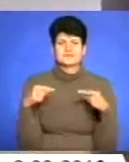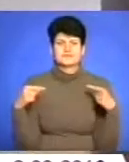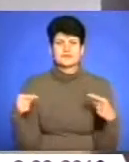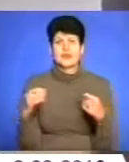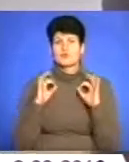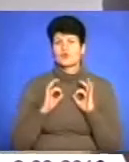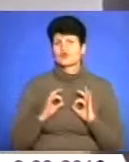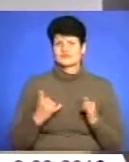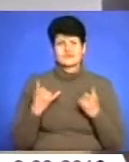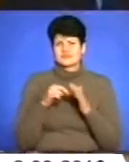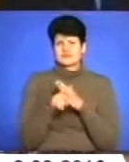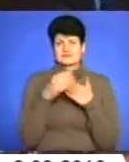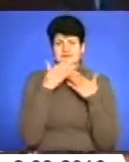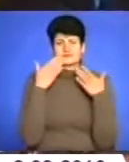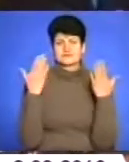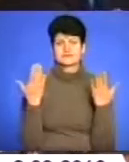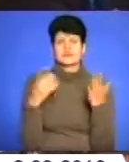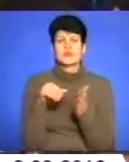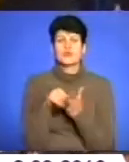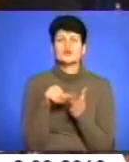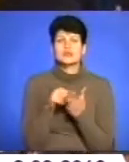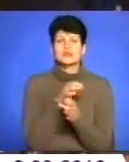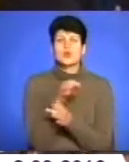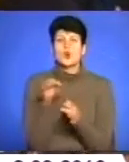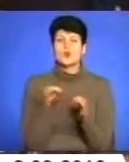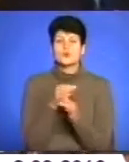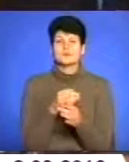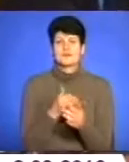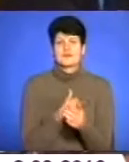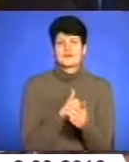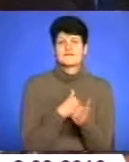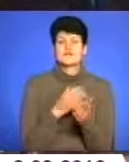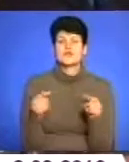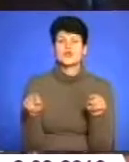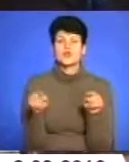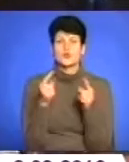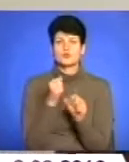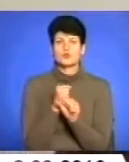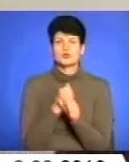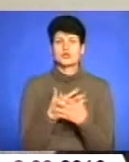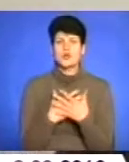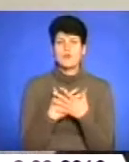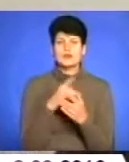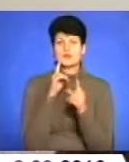зараз ніякої ролі не грає. Учасники обговорення зініціювали відновлення роботи громадської ради при